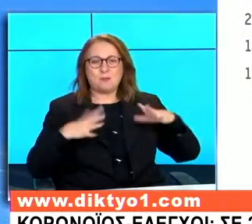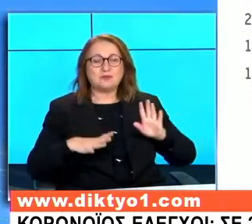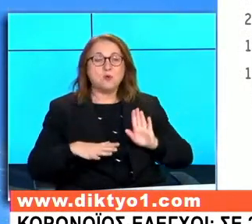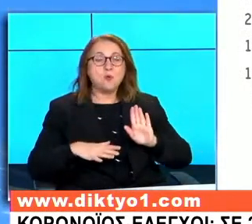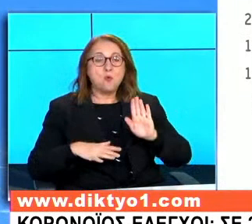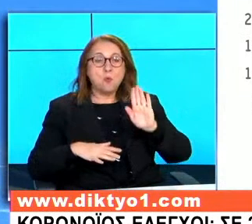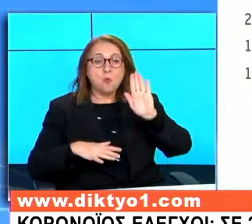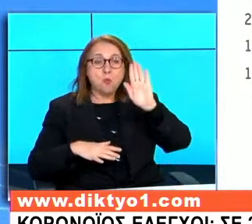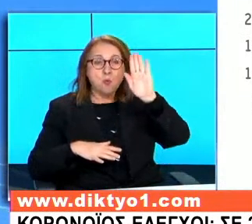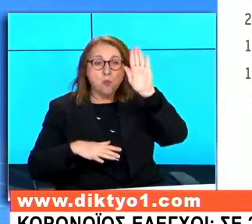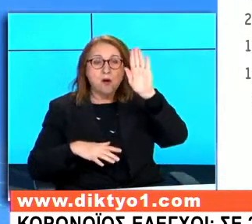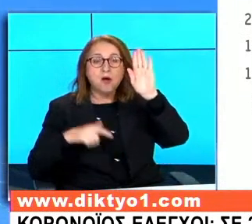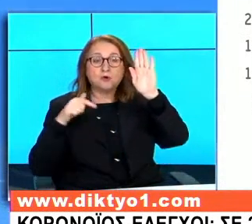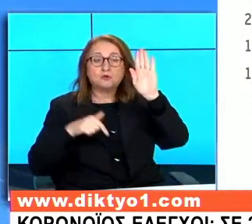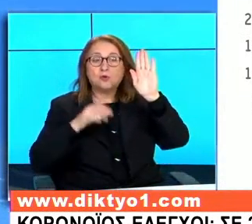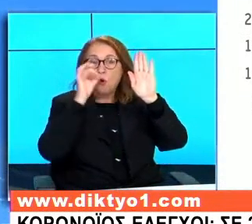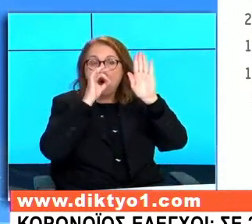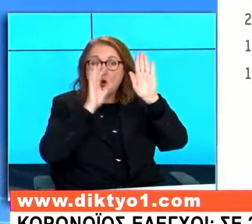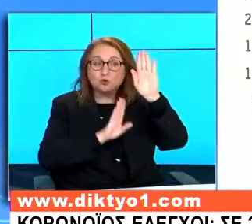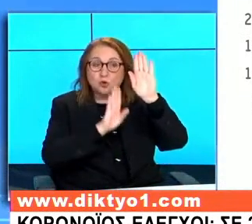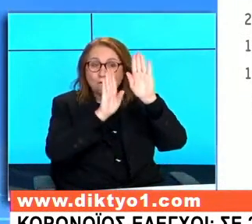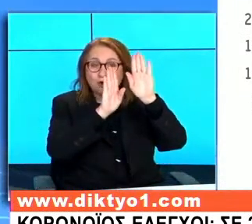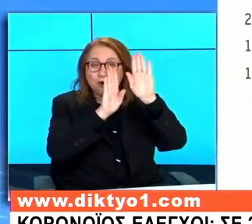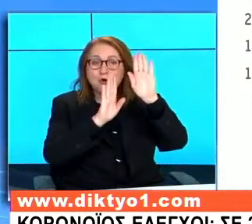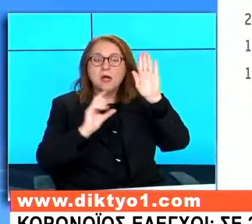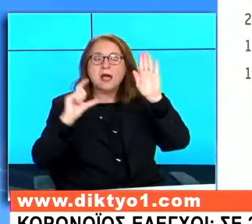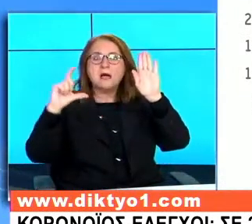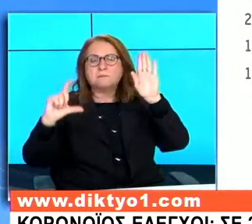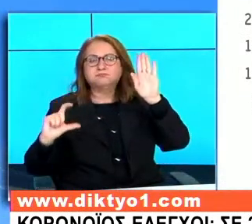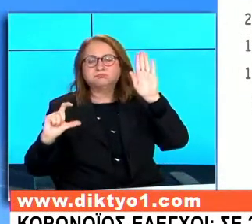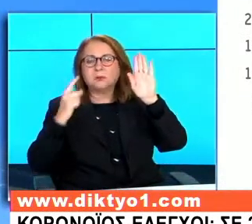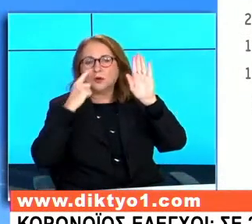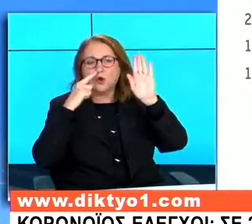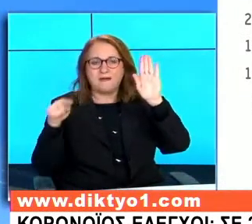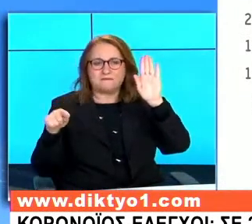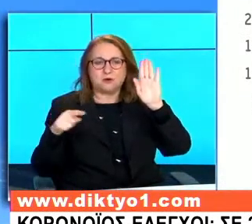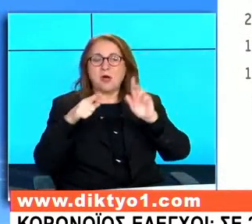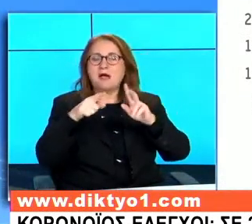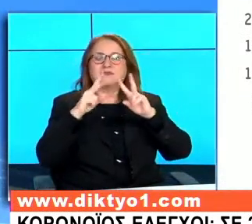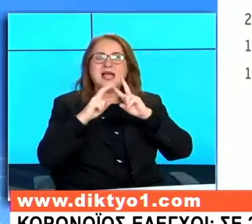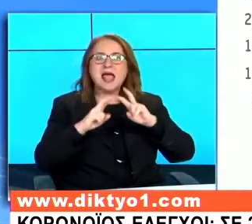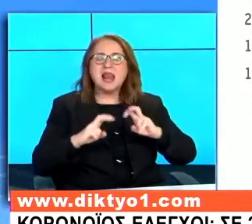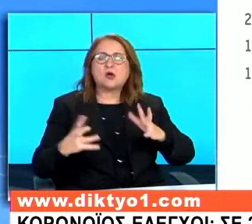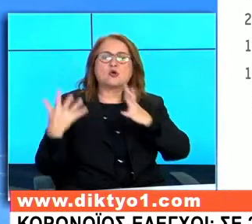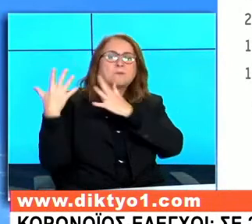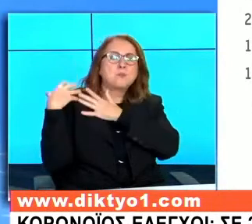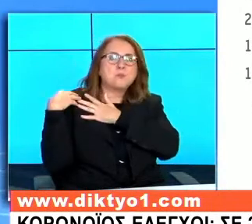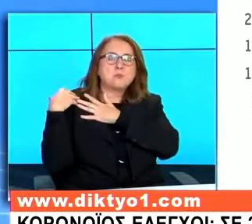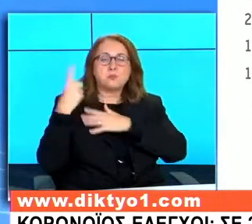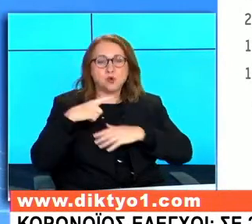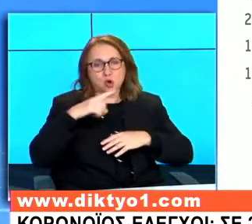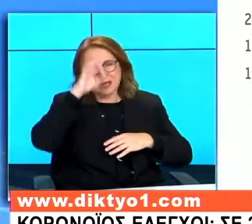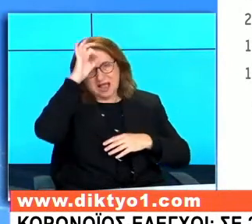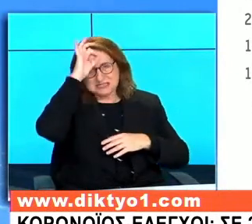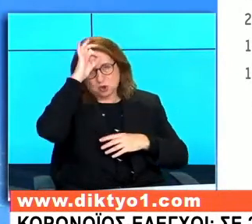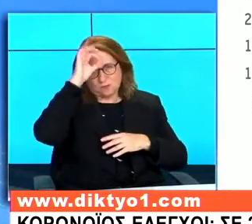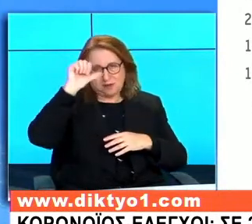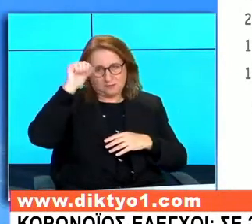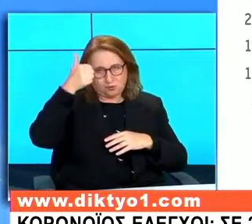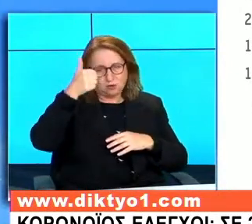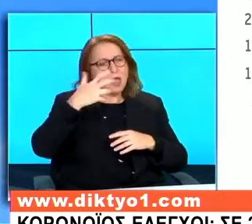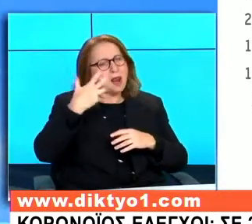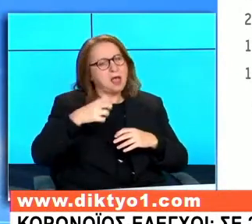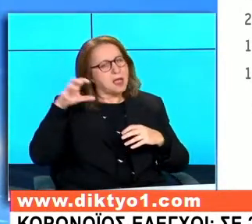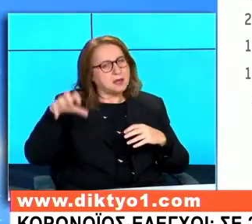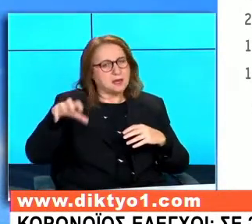φορέων, με βασικό βέβαια με ραχοκοκαλιά των ελέγχων που σηκώνει το βάρος στην ελληνική αστυνομία και όλους τους υπόλοιπους φορείς.